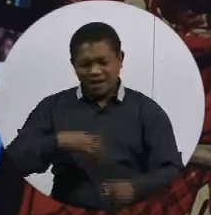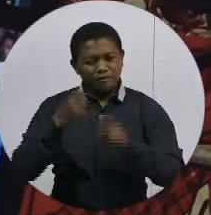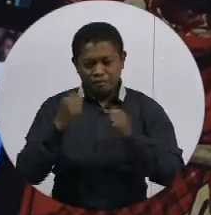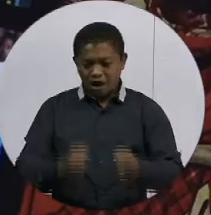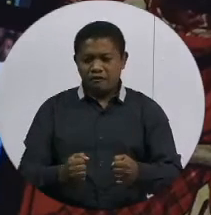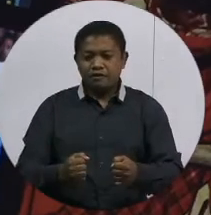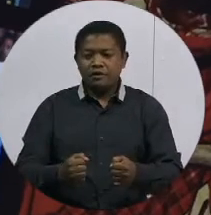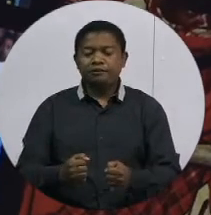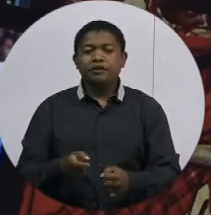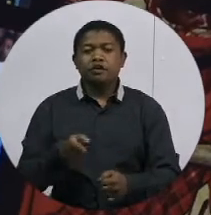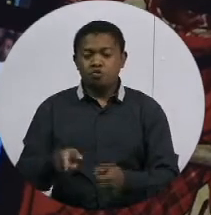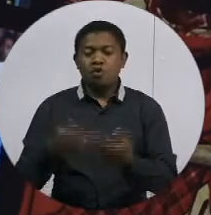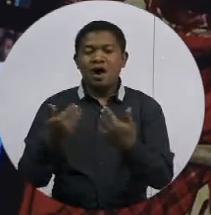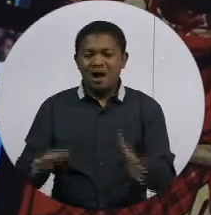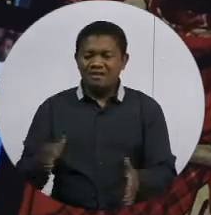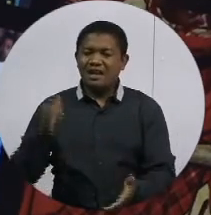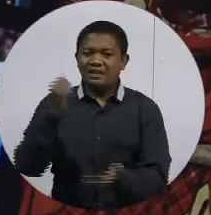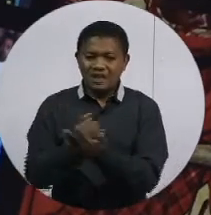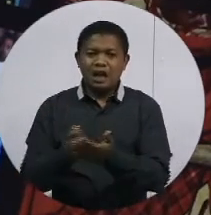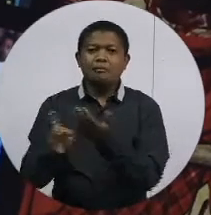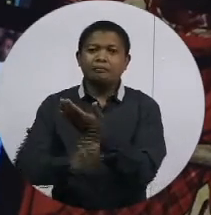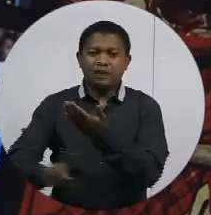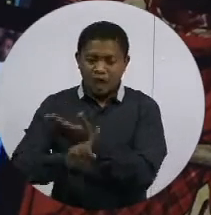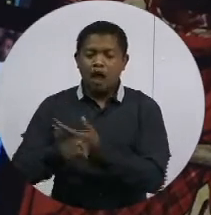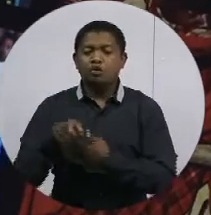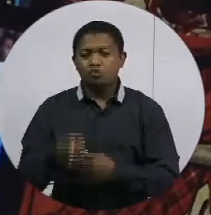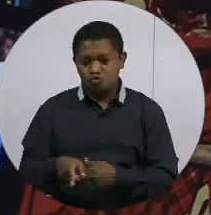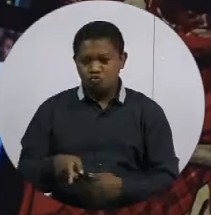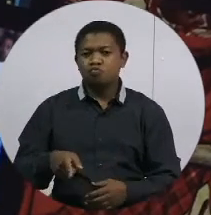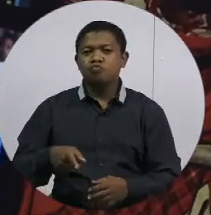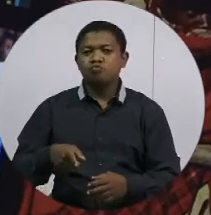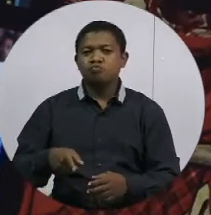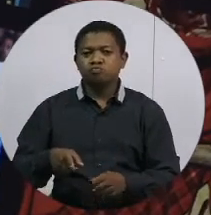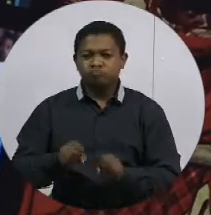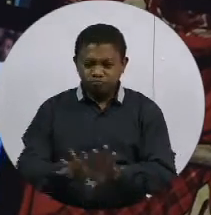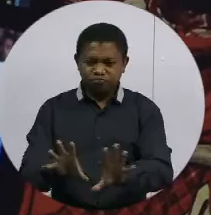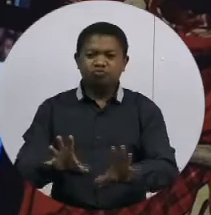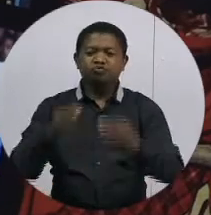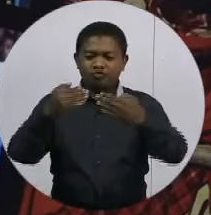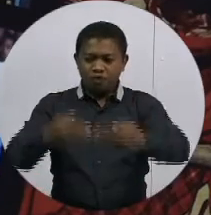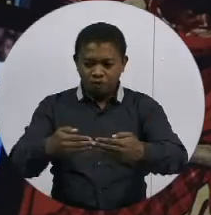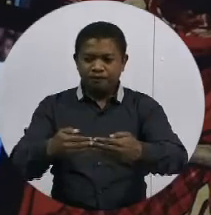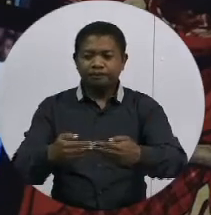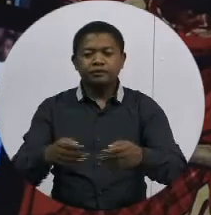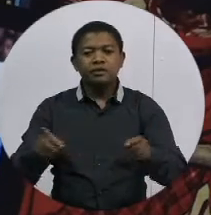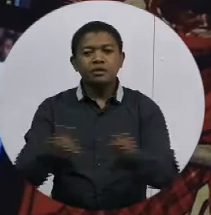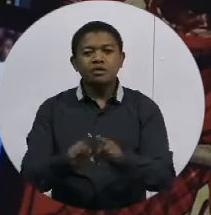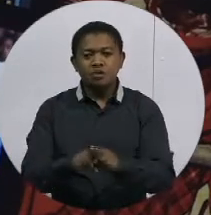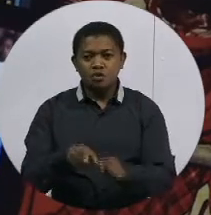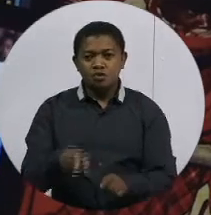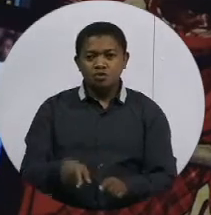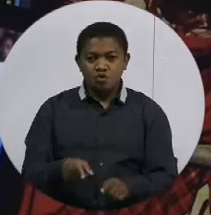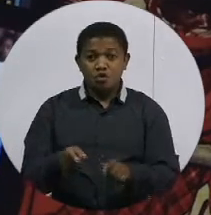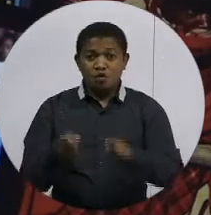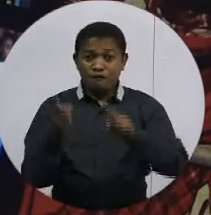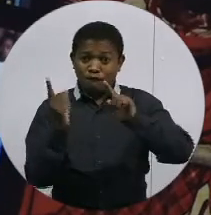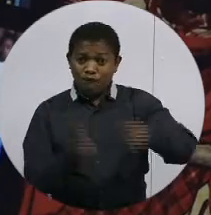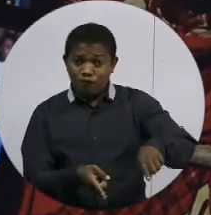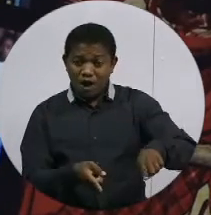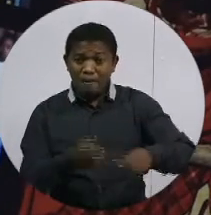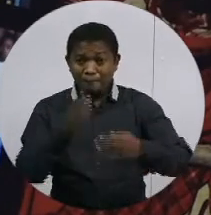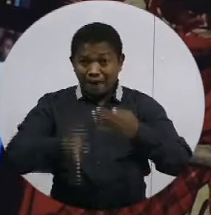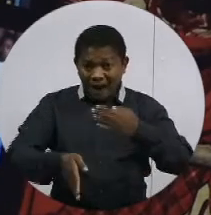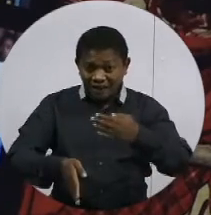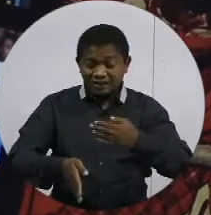tena mifehan'ity valana retina tya ary mampiena faran'izay kely ny tapahafatesana